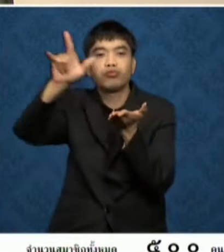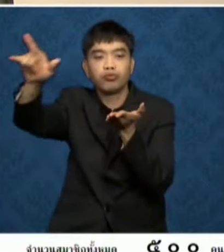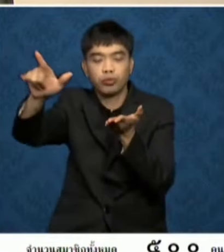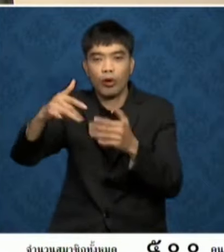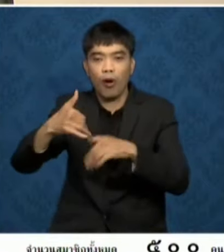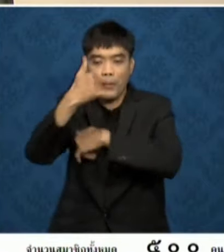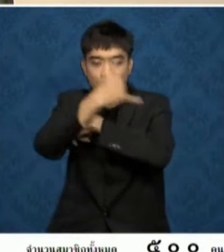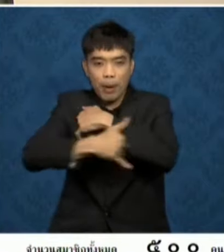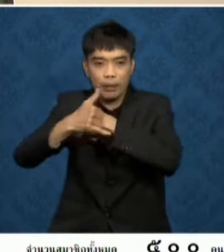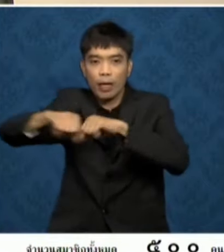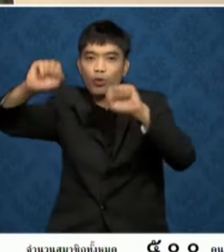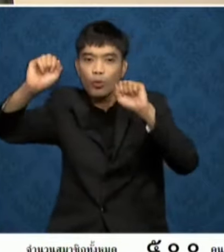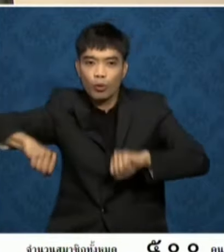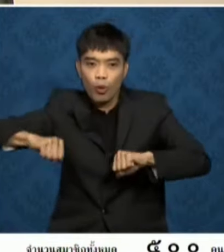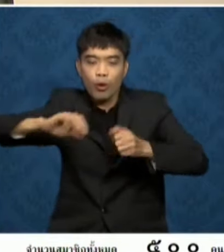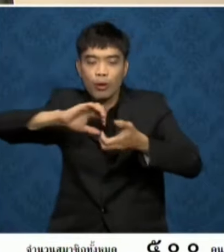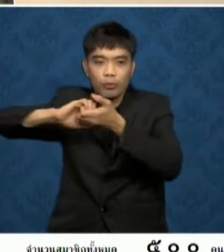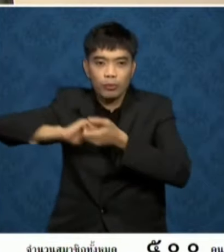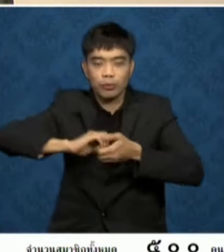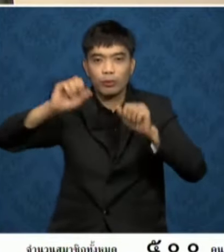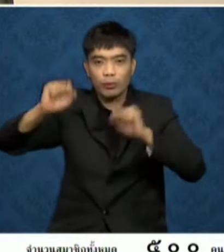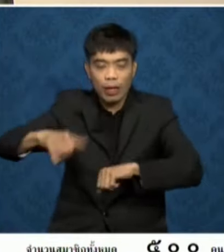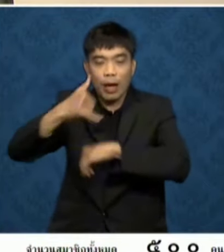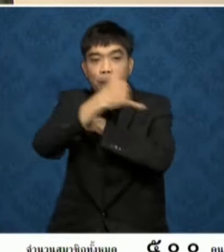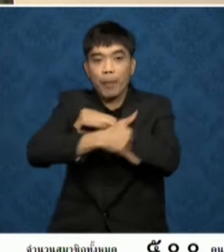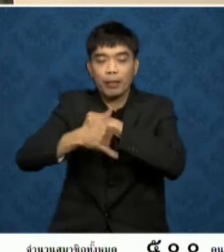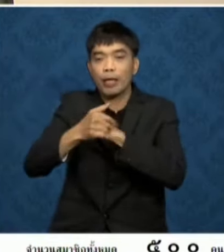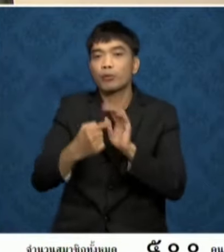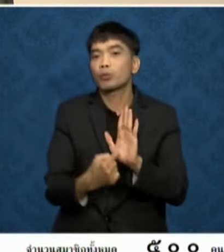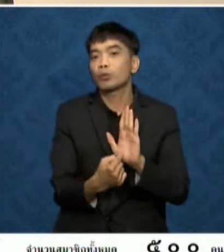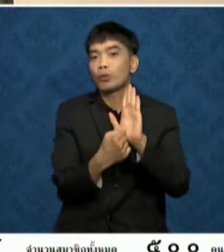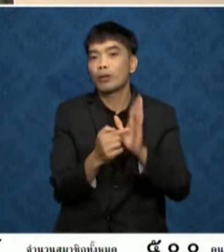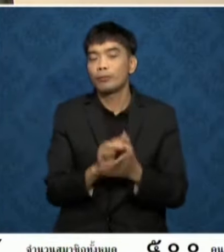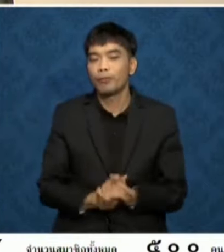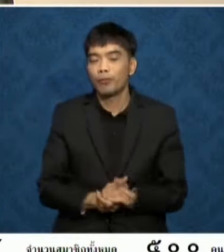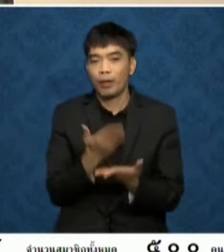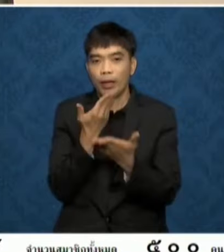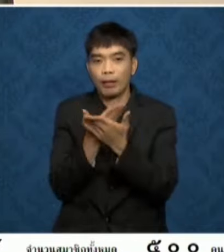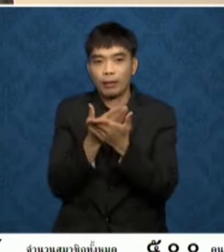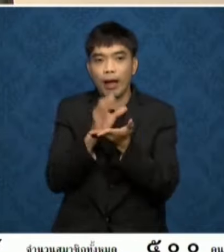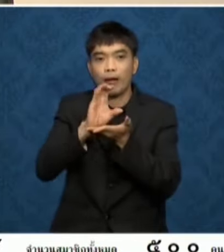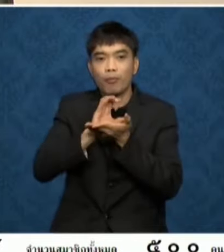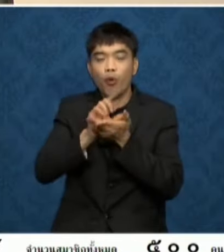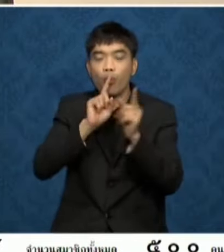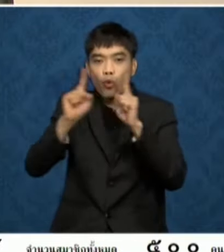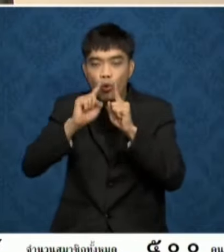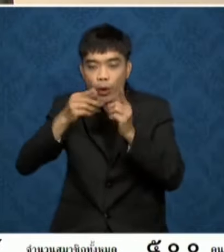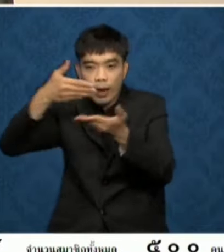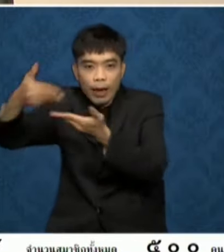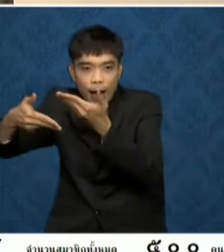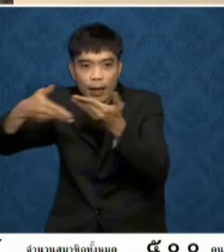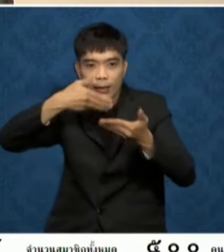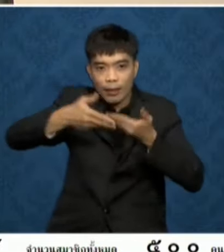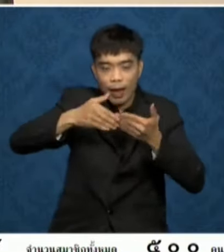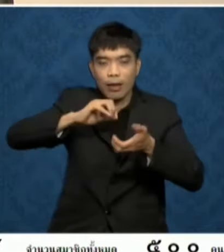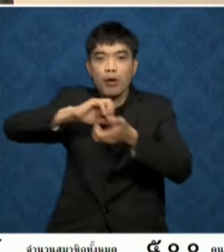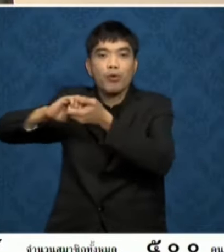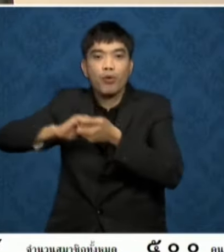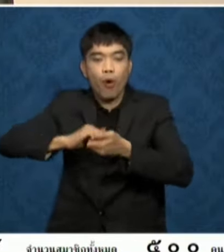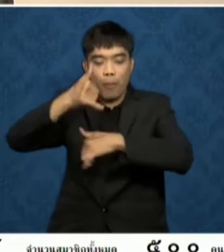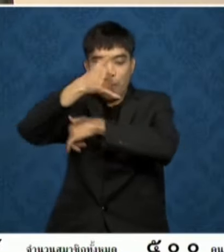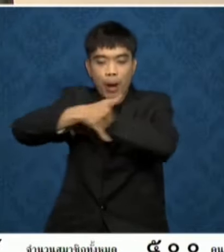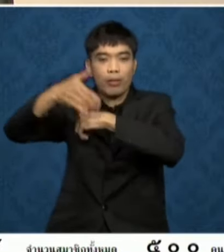ลงกับองค์กรหน่วยงานระหว่างประเทศเท่านั้นอย่างเช่นของงบประมาณของกรมเจรจาการค้าระหว่างประเทศซึ่งถ้าไปดูสถิติที่ผ่านม